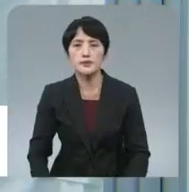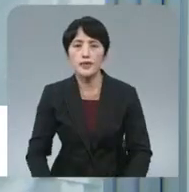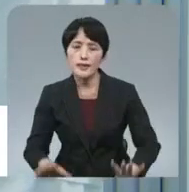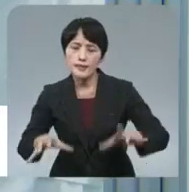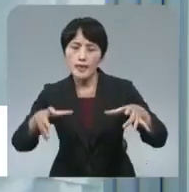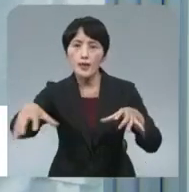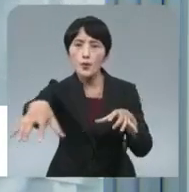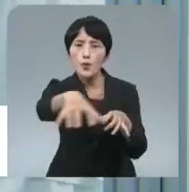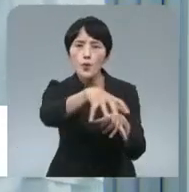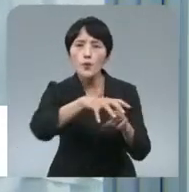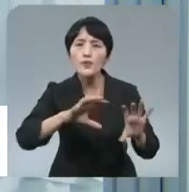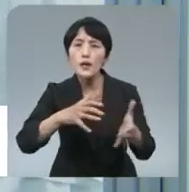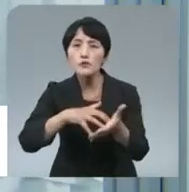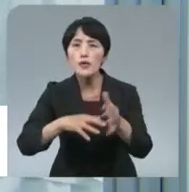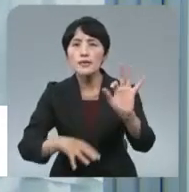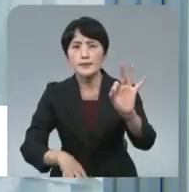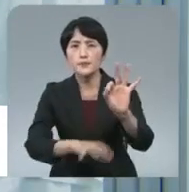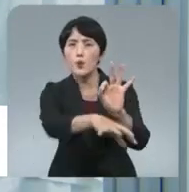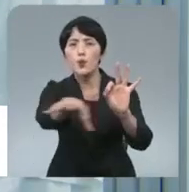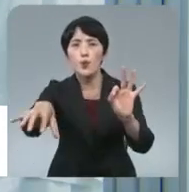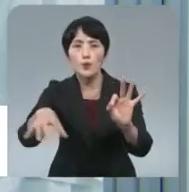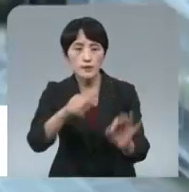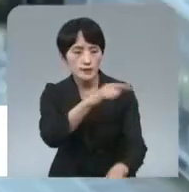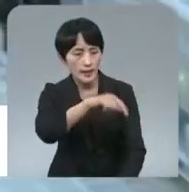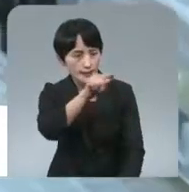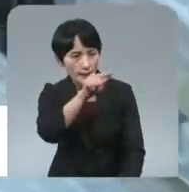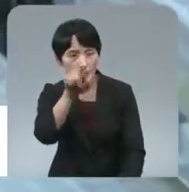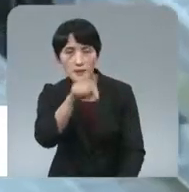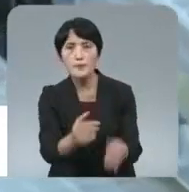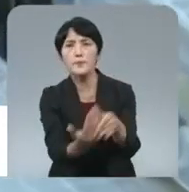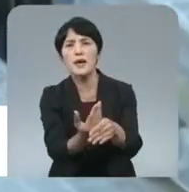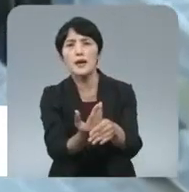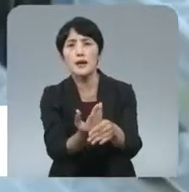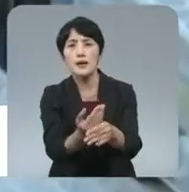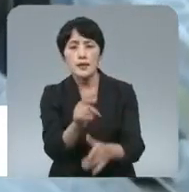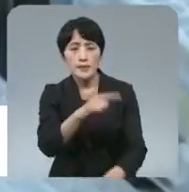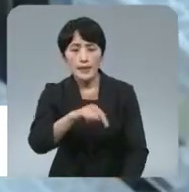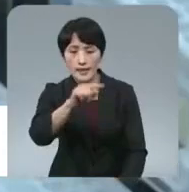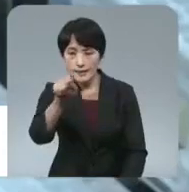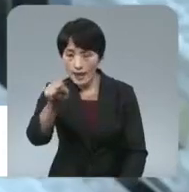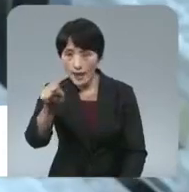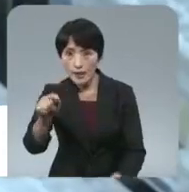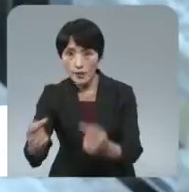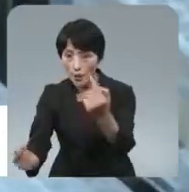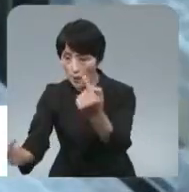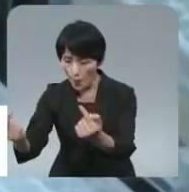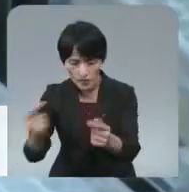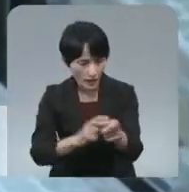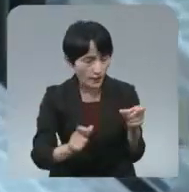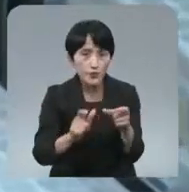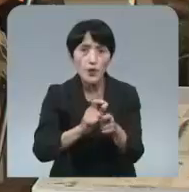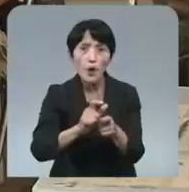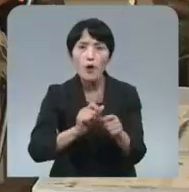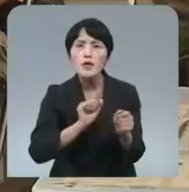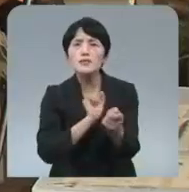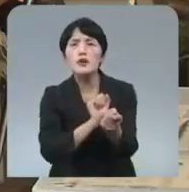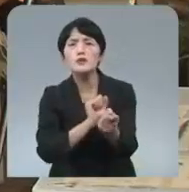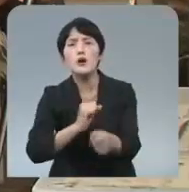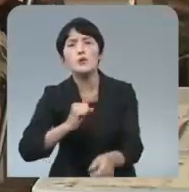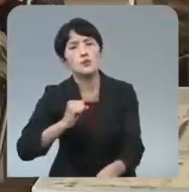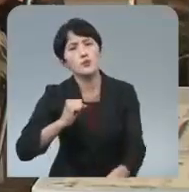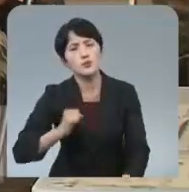nước ngoài cơ quan phòng dịch đang điều tra con đường lây nhiễm hiện nay hơn 10 quốc gia trên thế giới đã phát hiện có cái nhiễm biến thể dentiplus